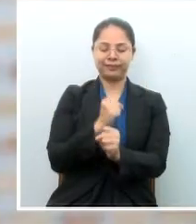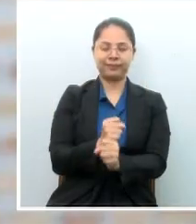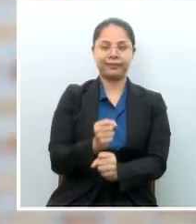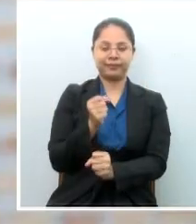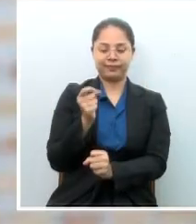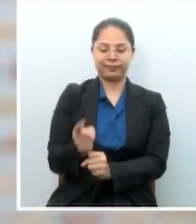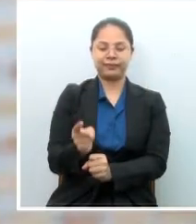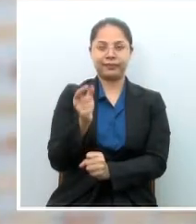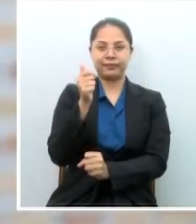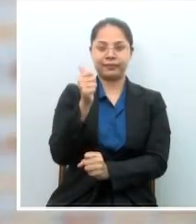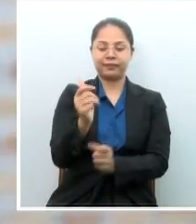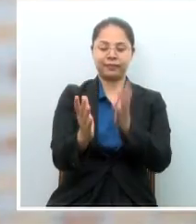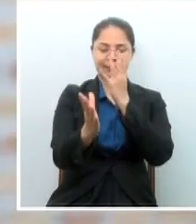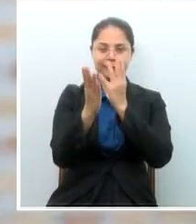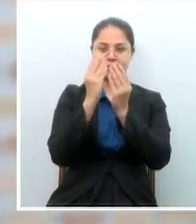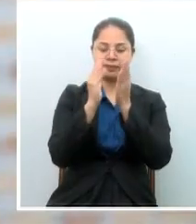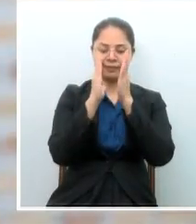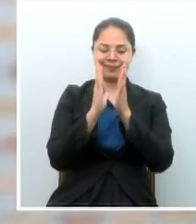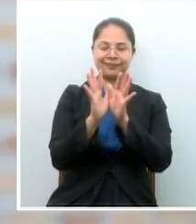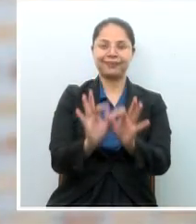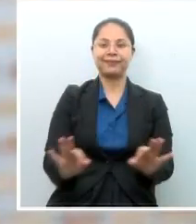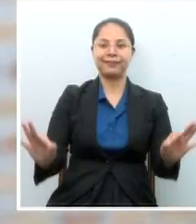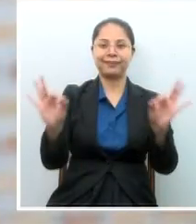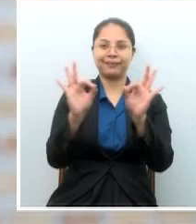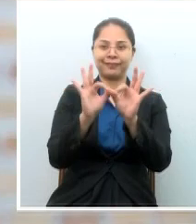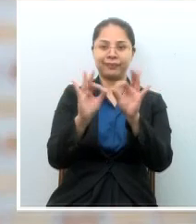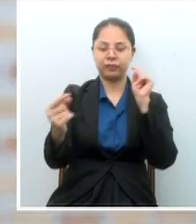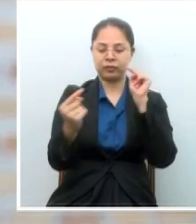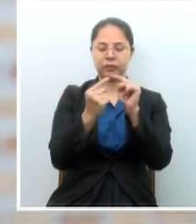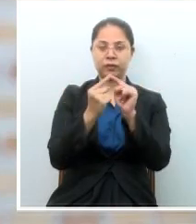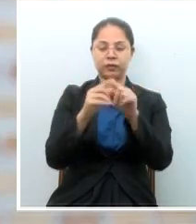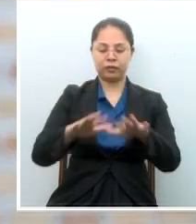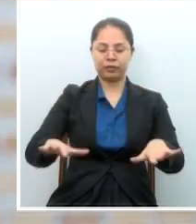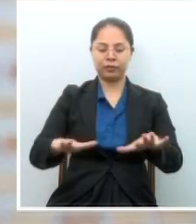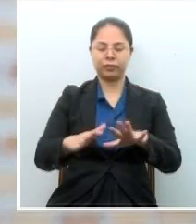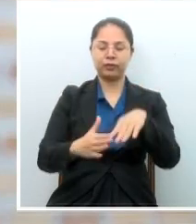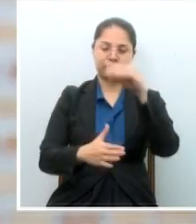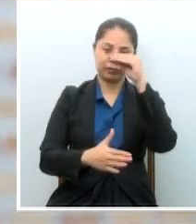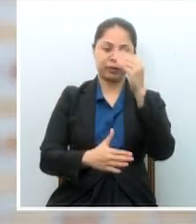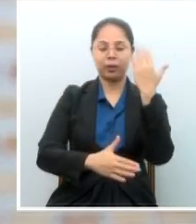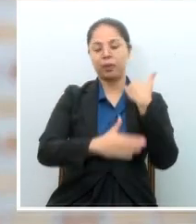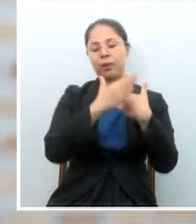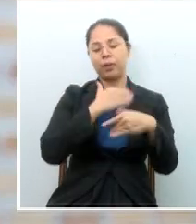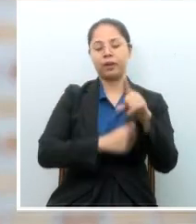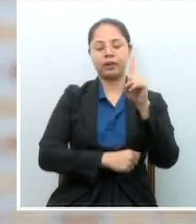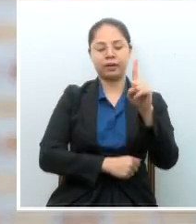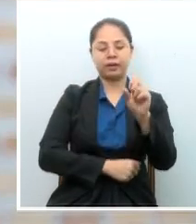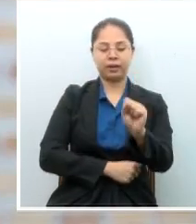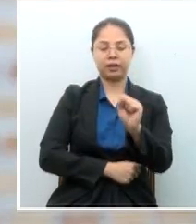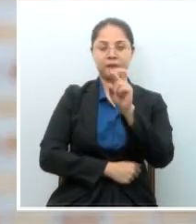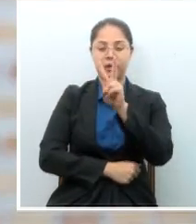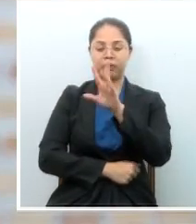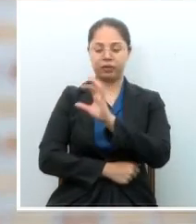เหมาะกับการเรียนรู้ที่เน้นผู้เรียนเป็นสำคัญนะคะโดยที่ทักษะทางประวัติศาสตร์ 1S2C นะคะ